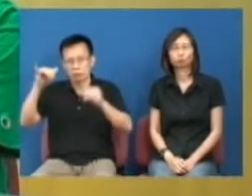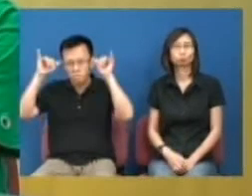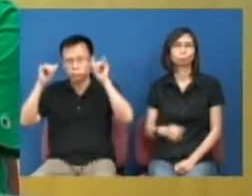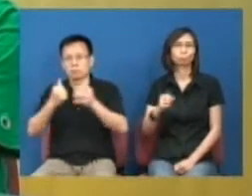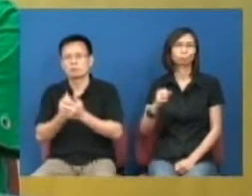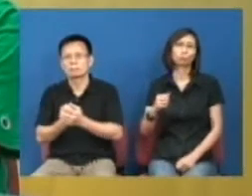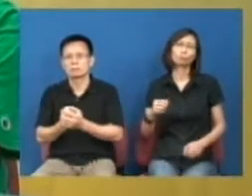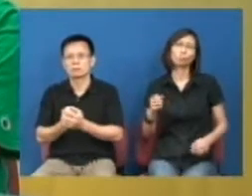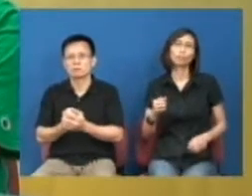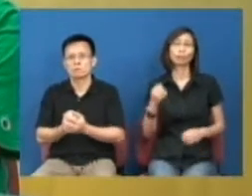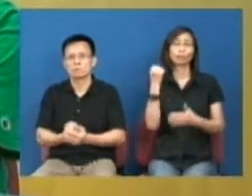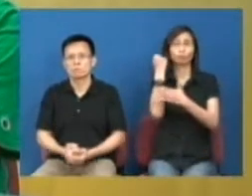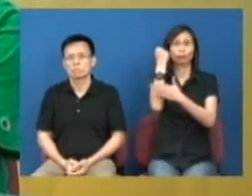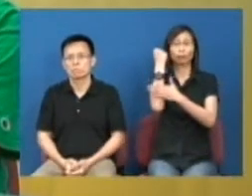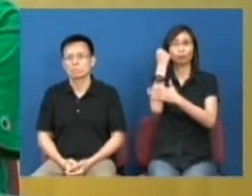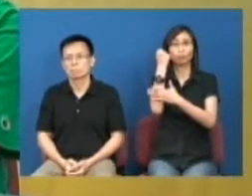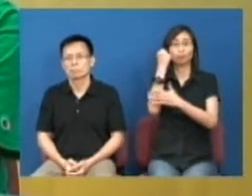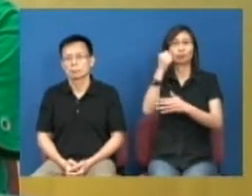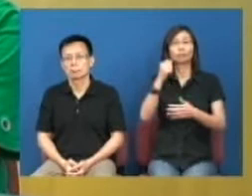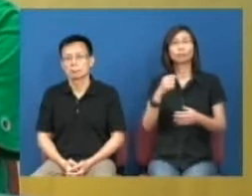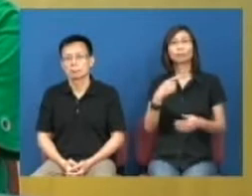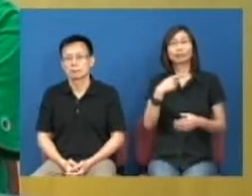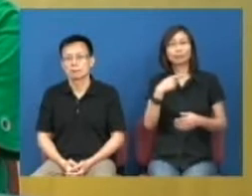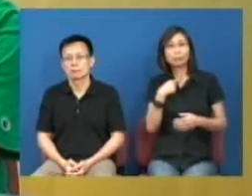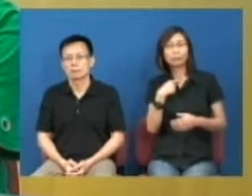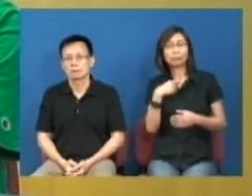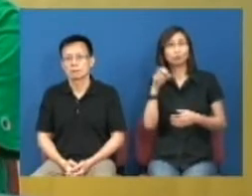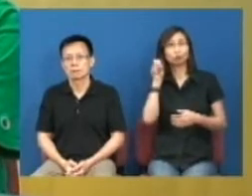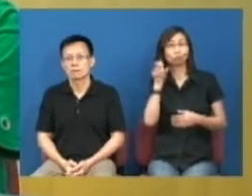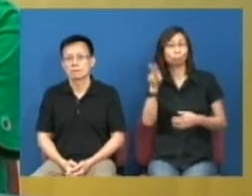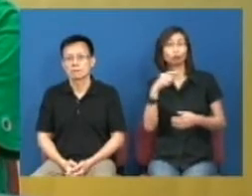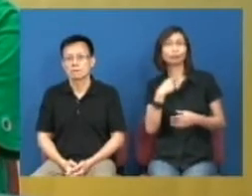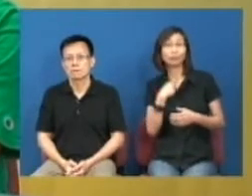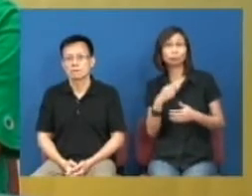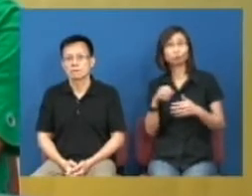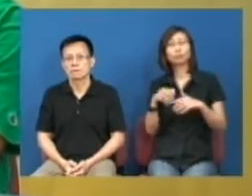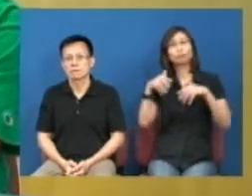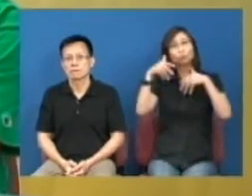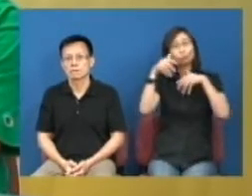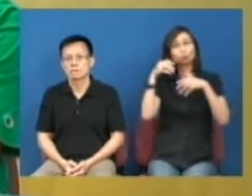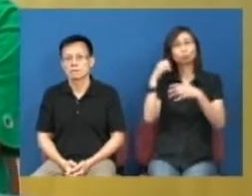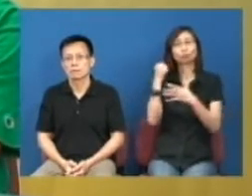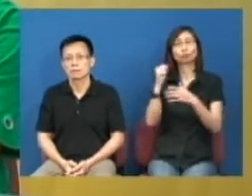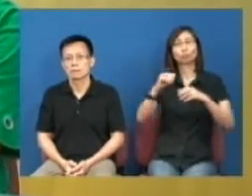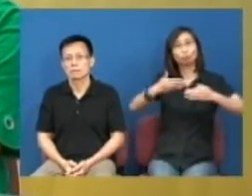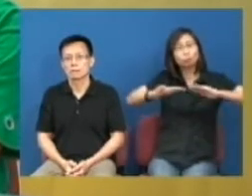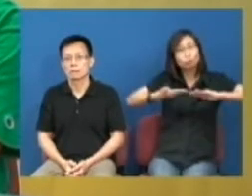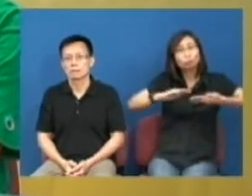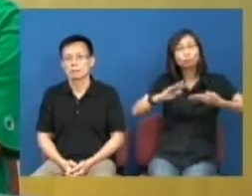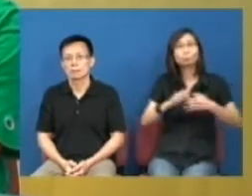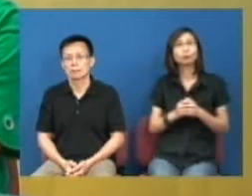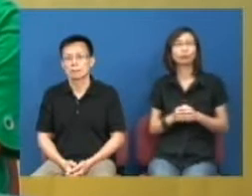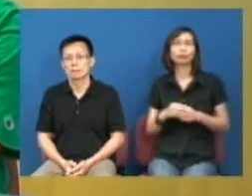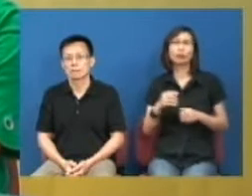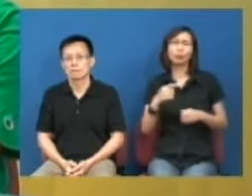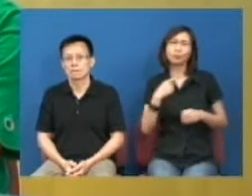個辛亥革命本身是要推翻一個現政權嘛，那你是不 是都很認同，就是說其實應該用這個革命、